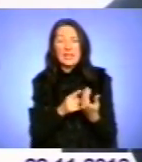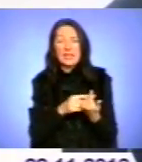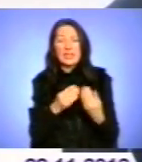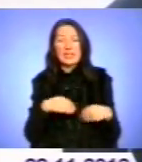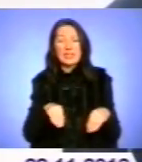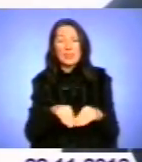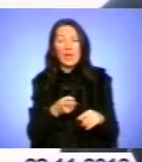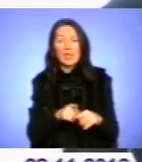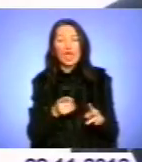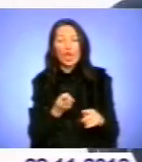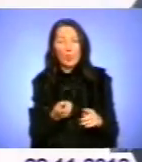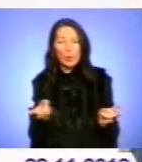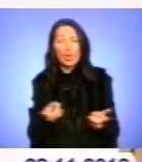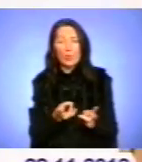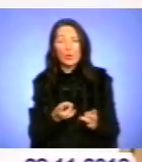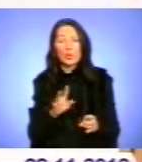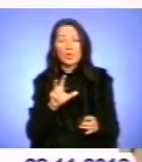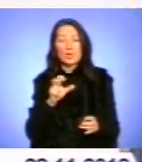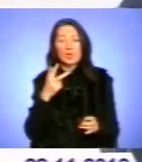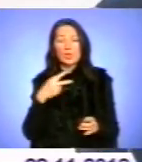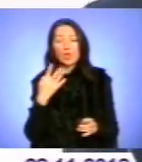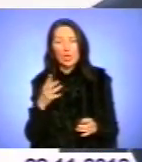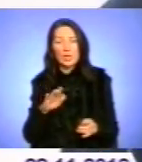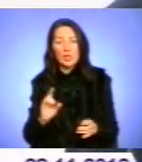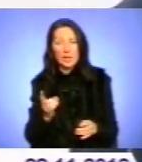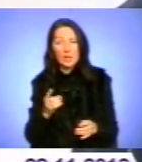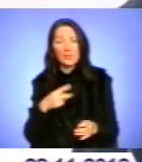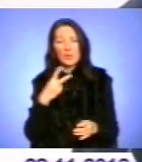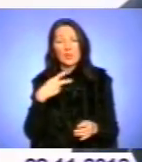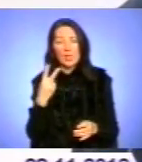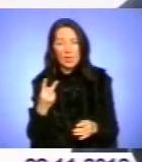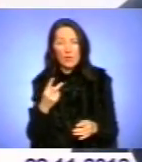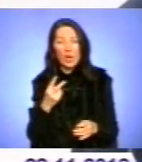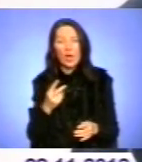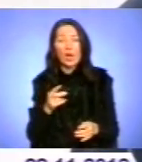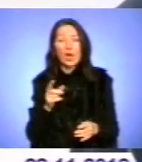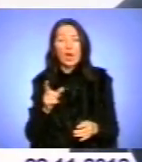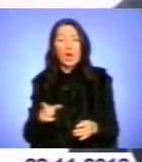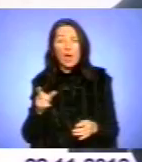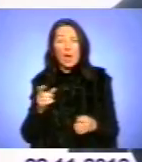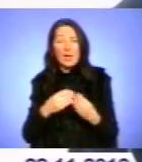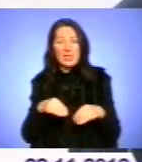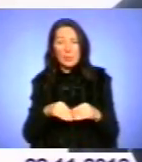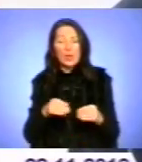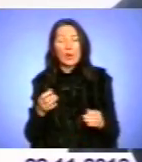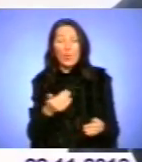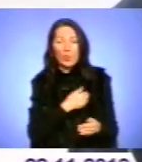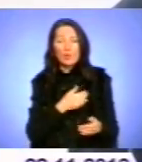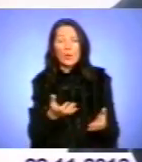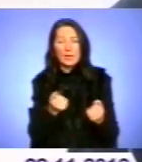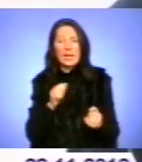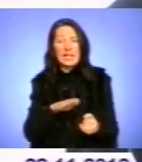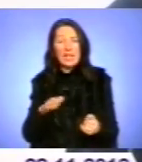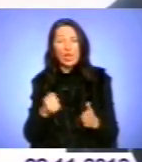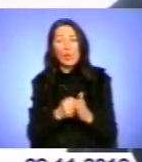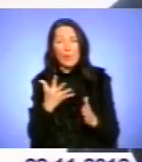334 дитини, а 22 потенційних усиновлювачі налаштовані на усиновлення маленьких дітей, тобто дітей до 5